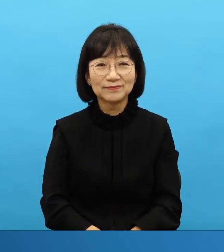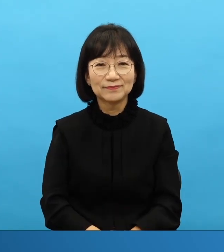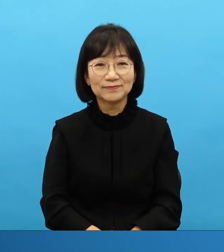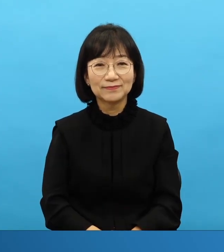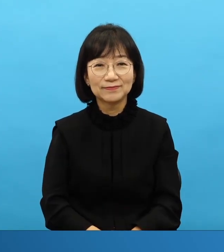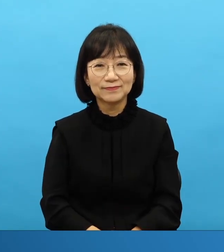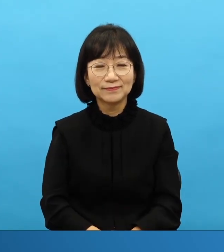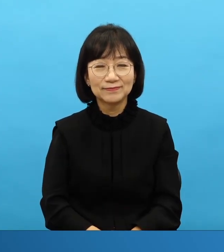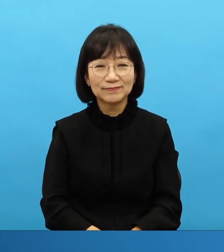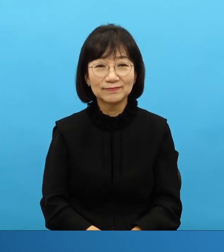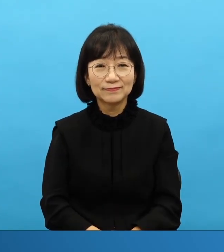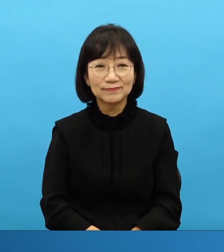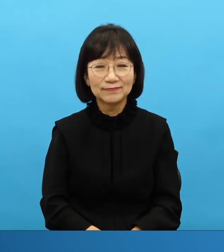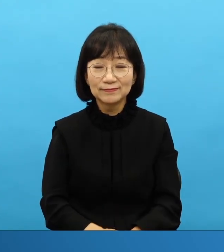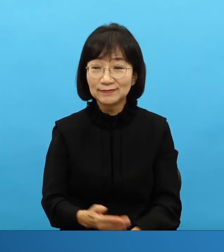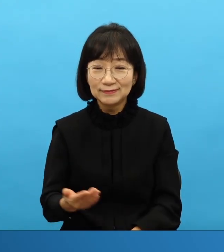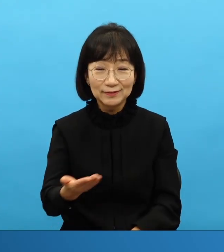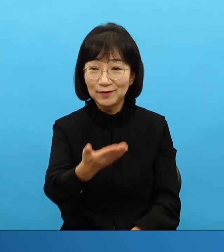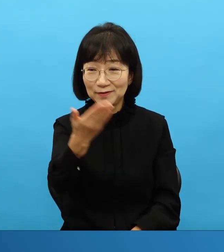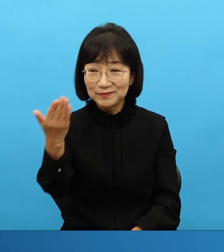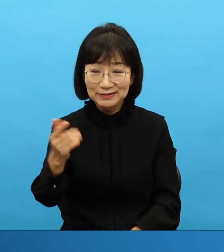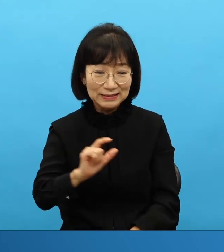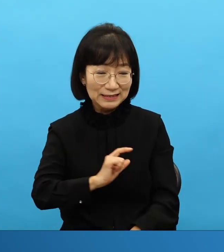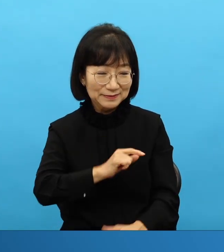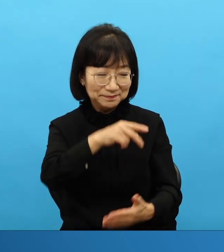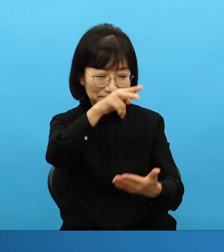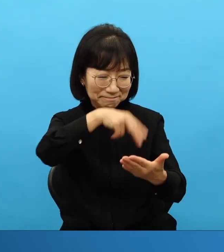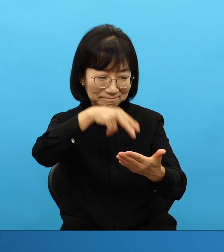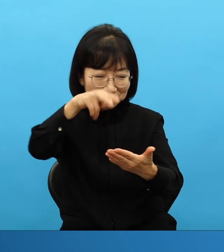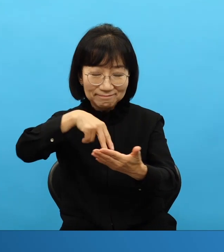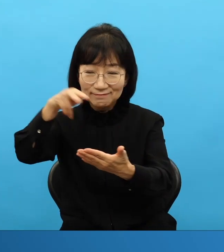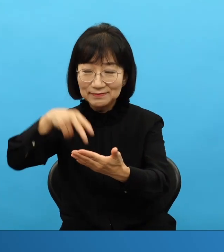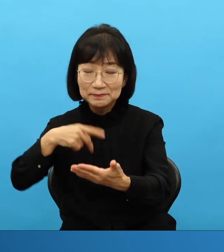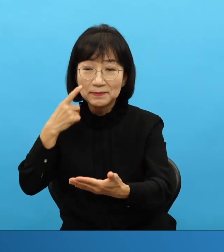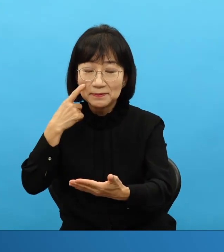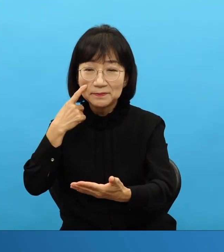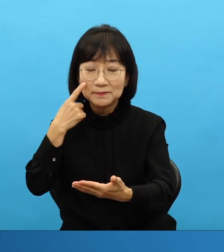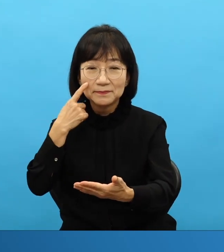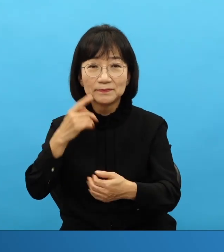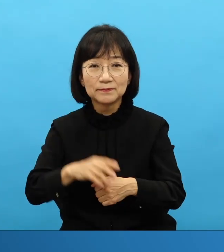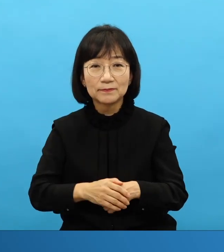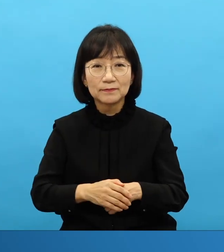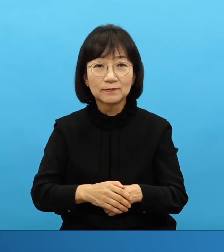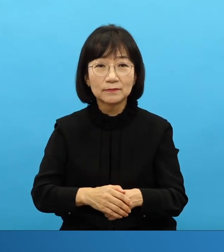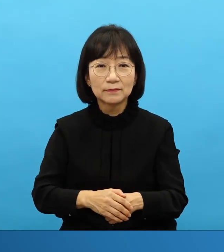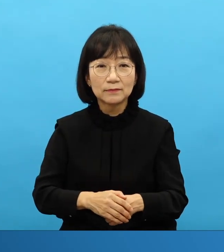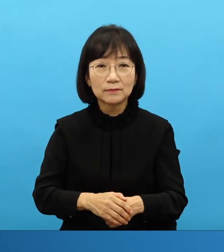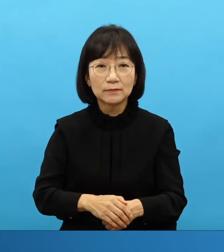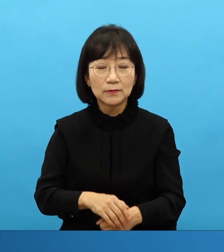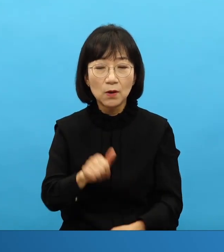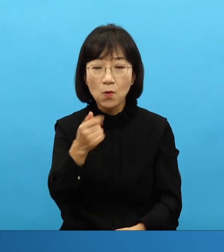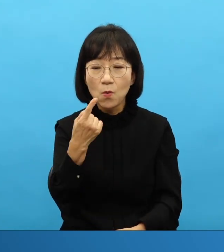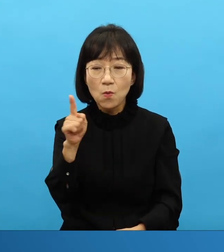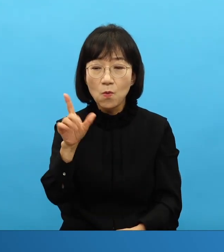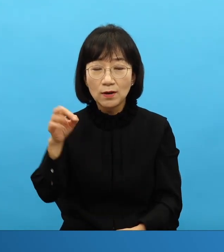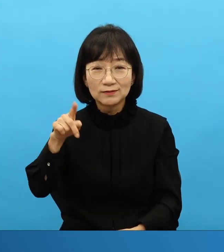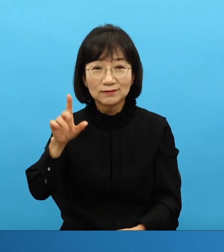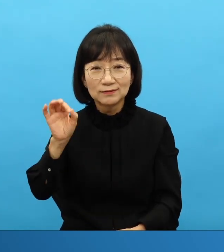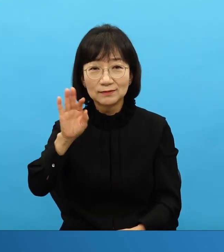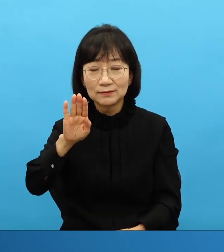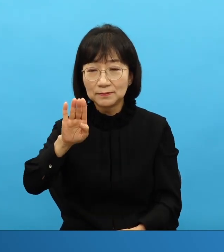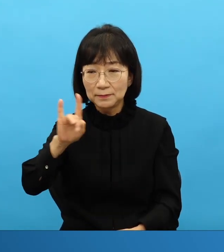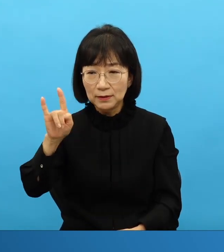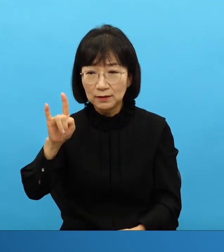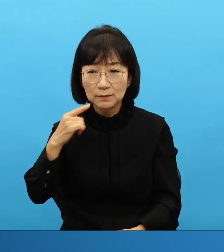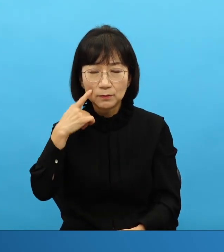그 명단에 여러분 한번 보십시오. 各位你们好好看那个名单吧。 황삼매 목사님도 그 명단을 보더만은 성전